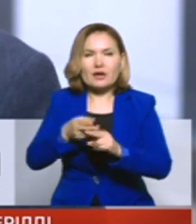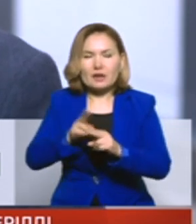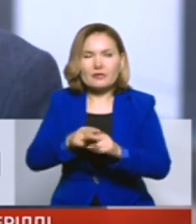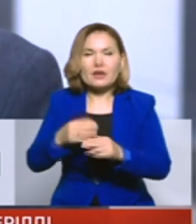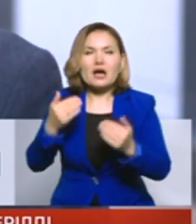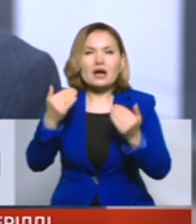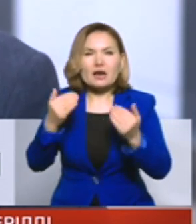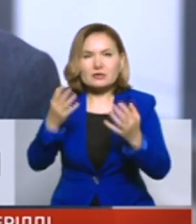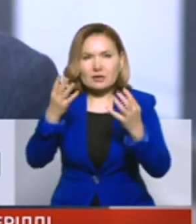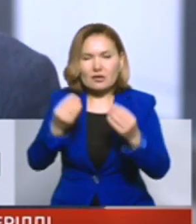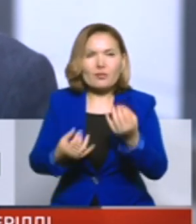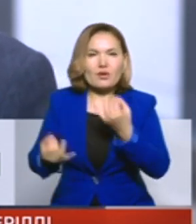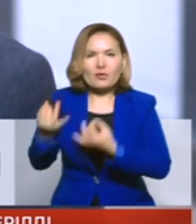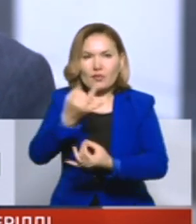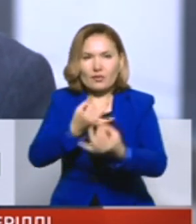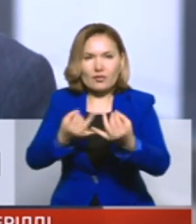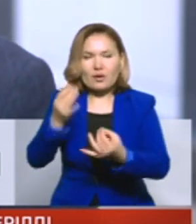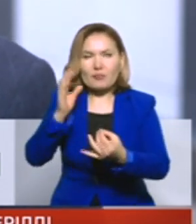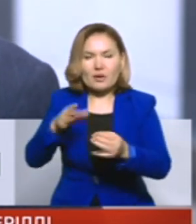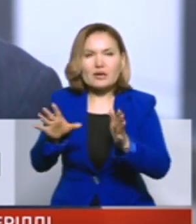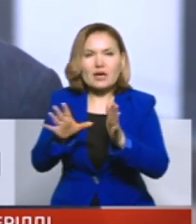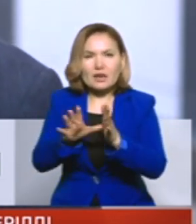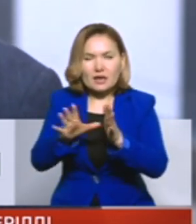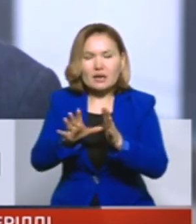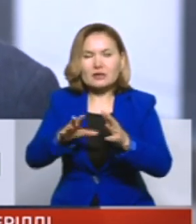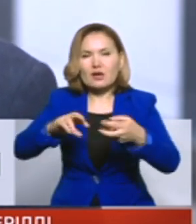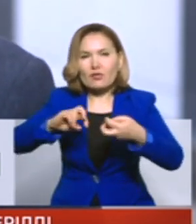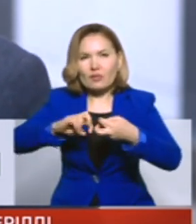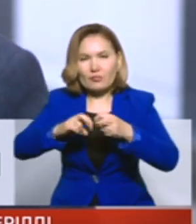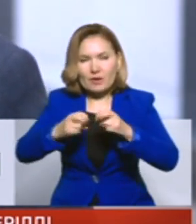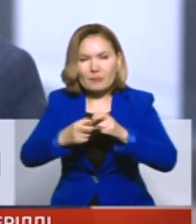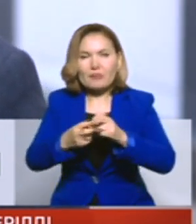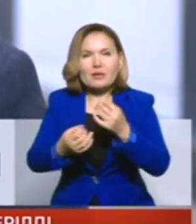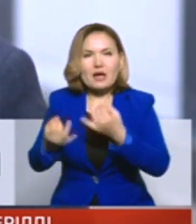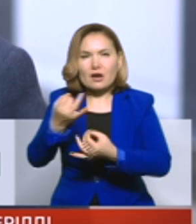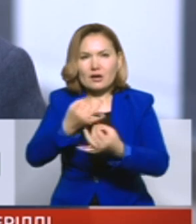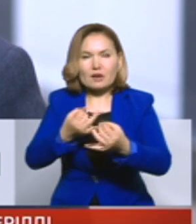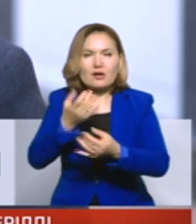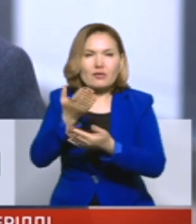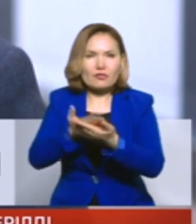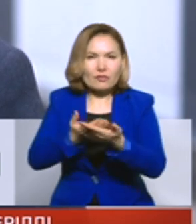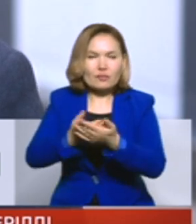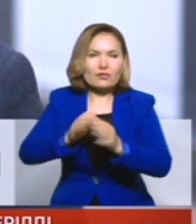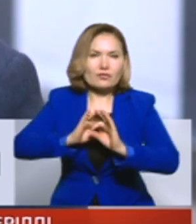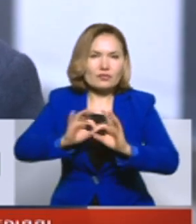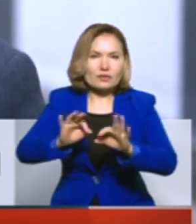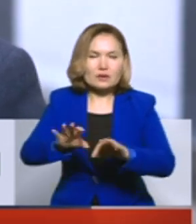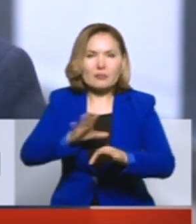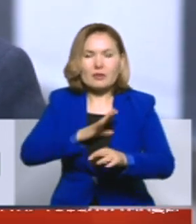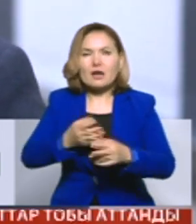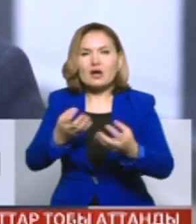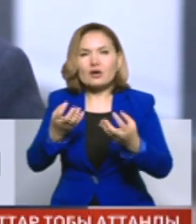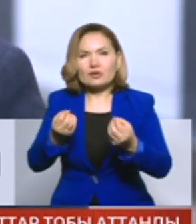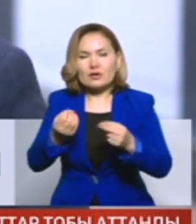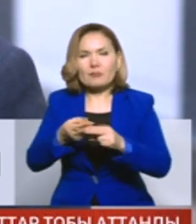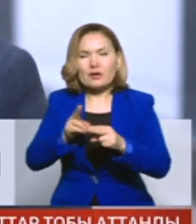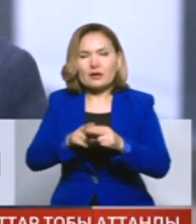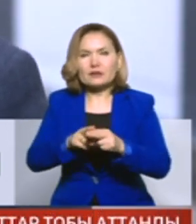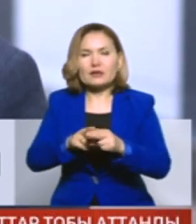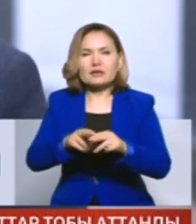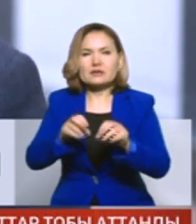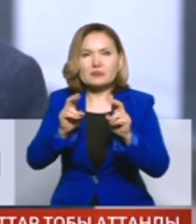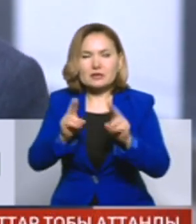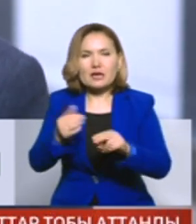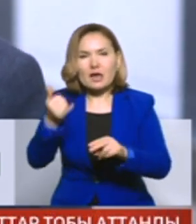физикалық түрде ассайнмент ету дейді, пачкорттар, онда орын алмайтын туралы мәлім етілді. Одан кейін Сазтелеком